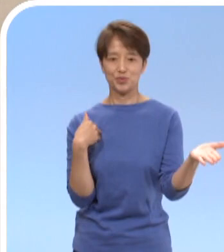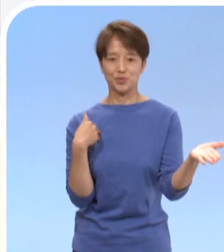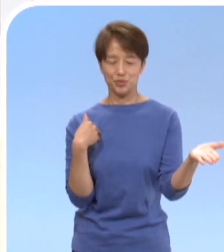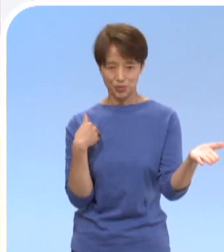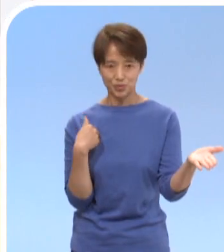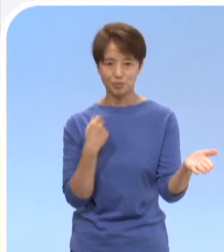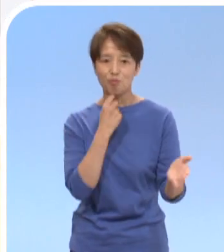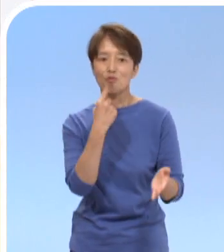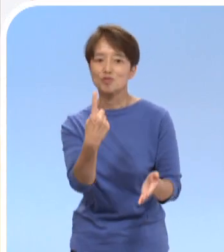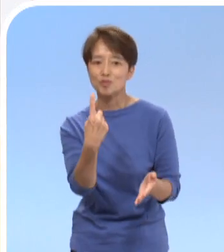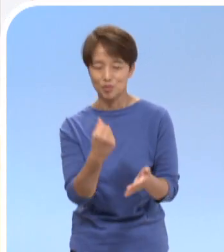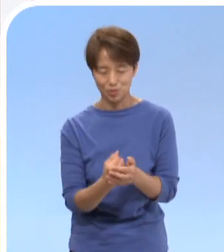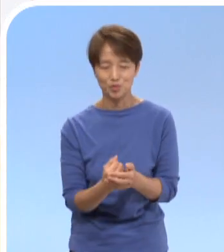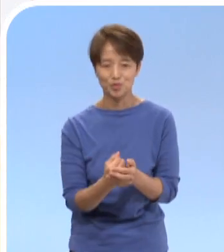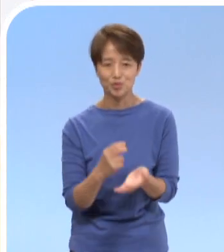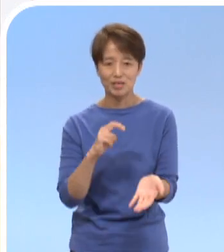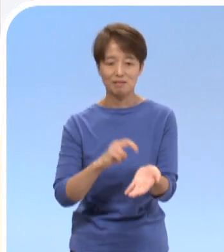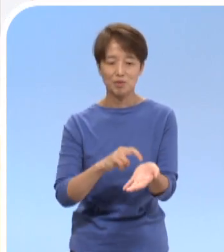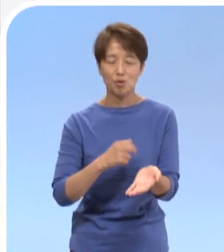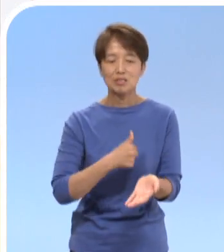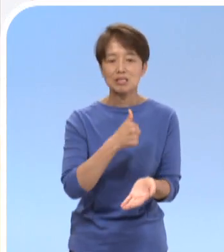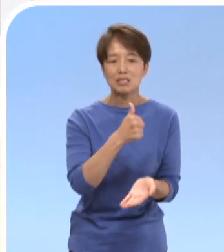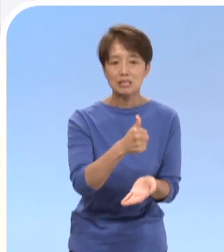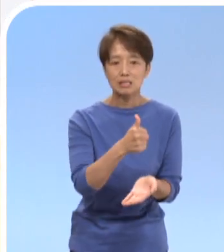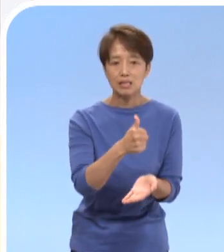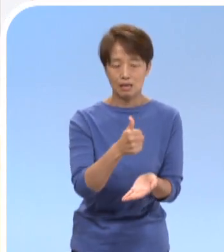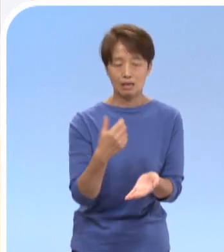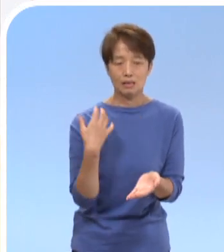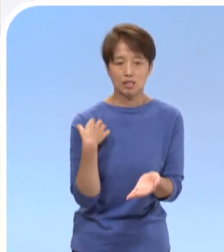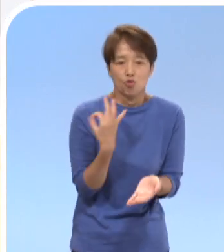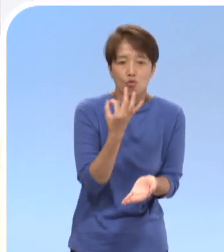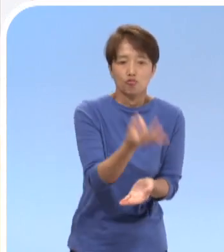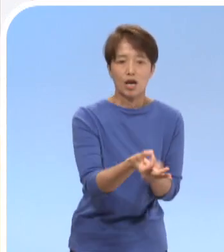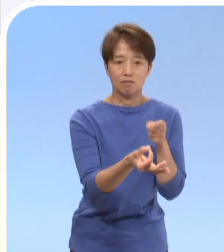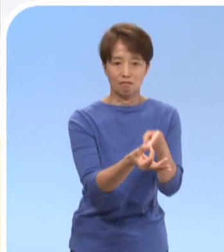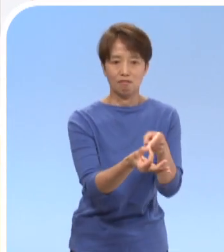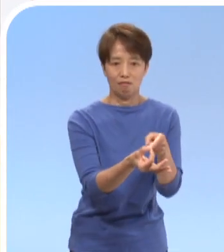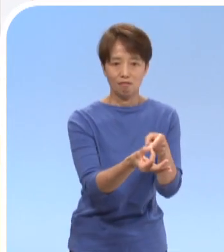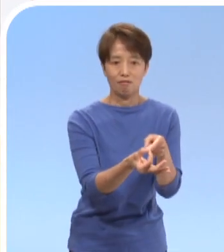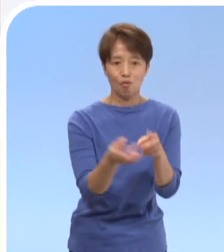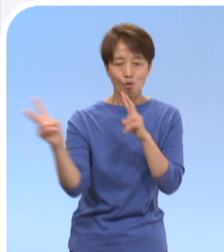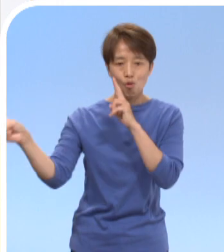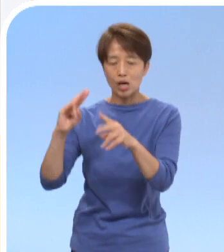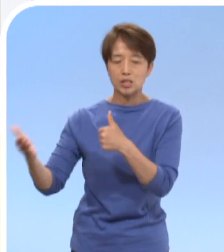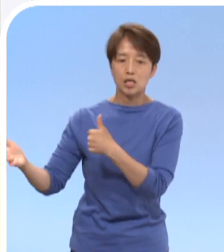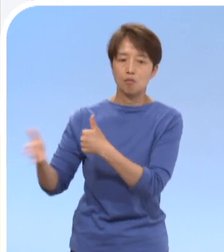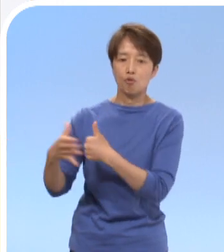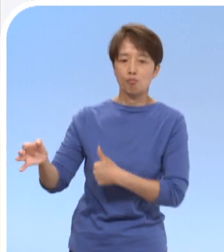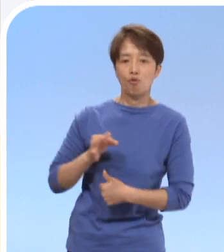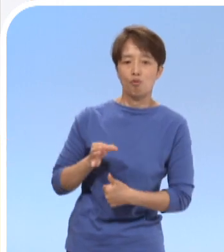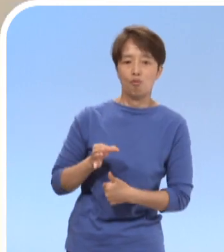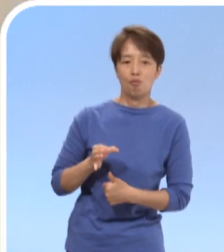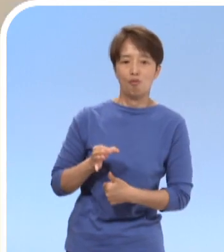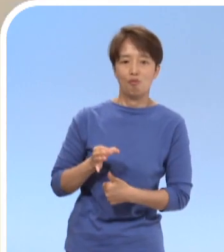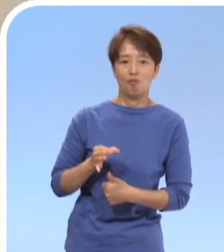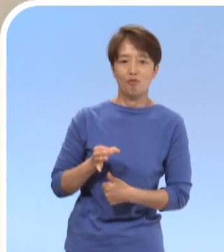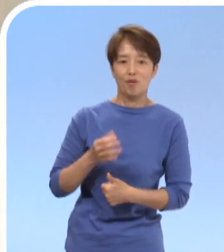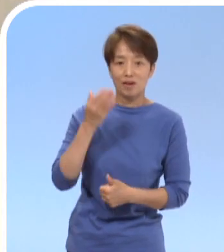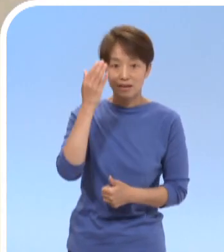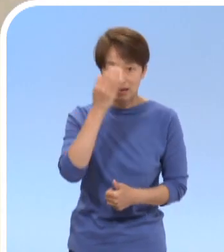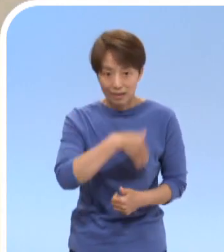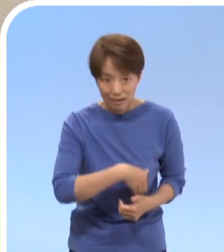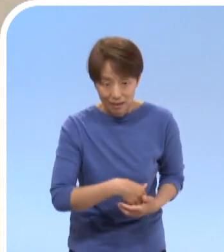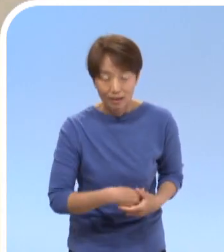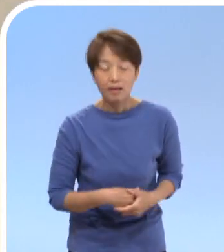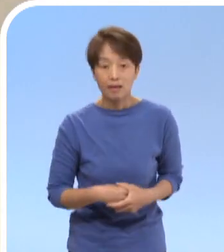の、で、それと、禁煙外来受診の自己負担分を会社が、負担するということ です 。